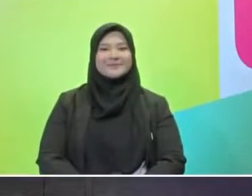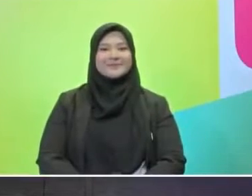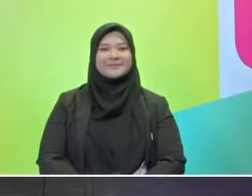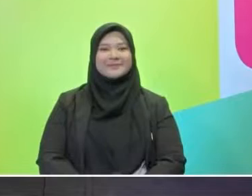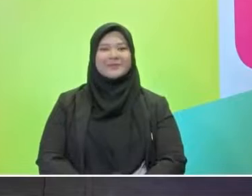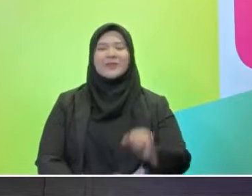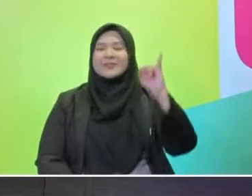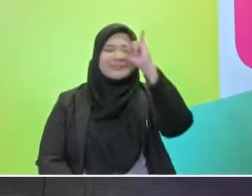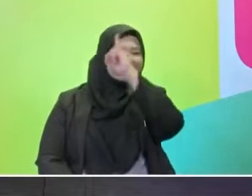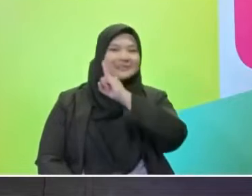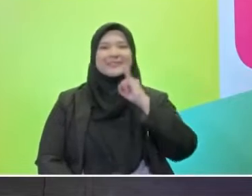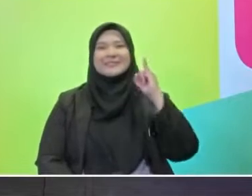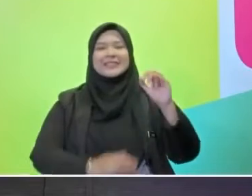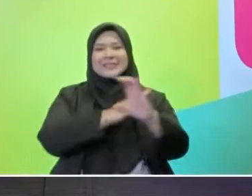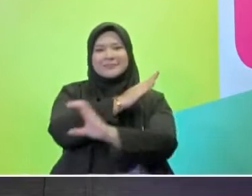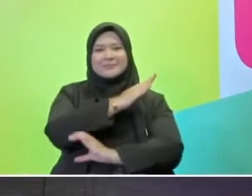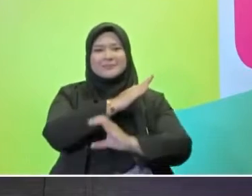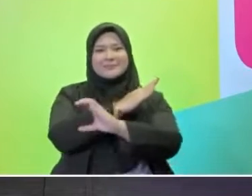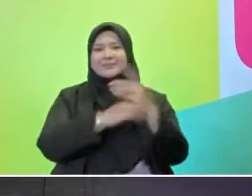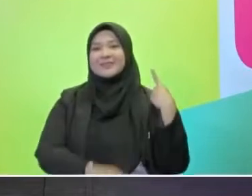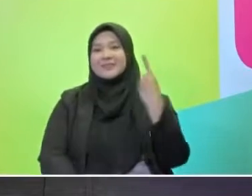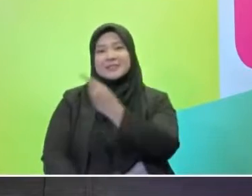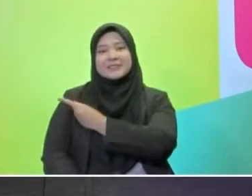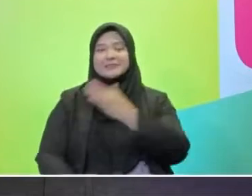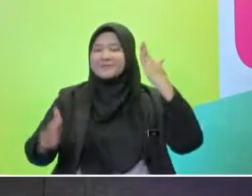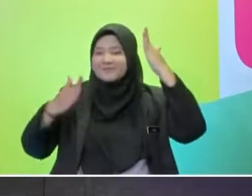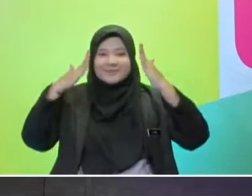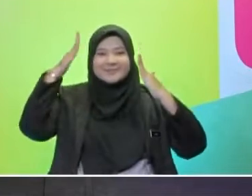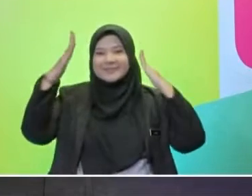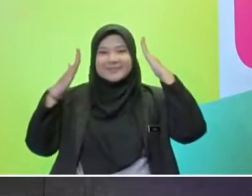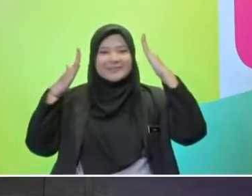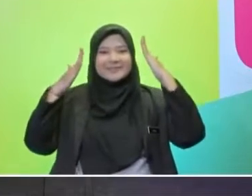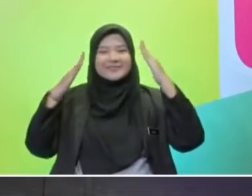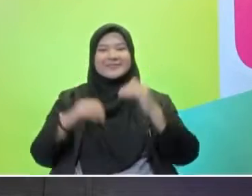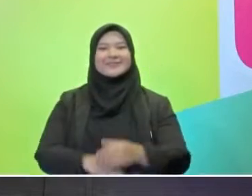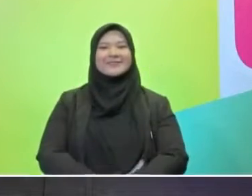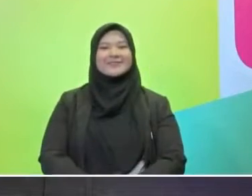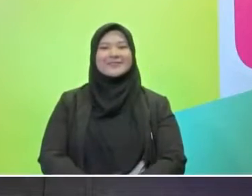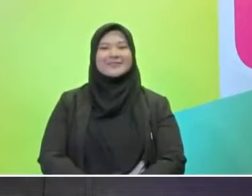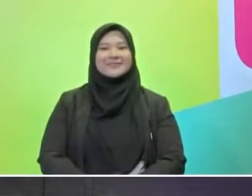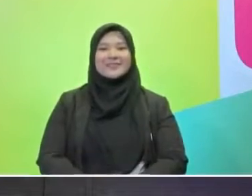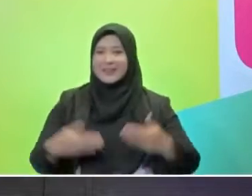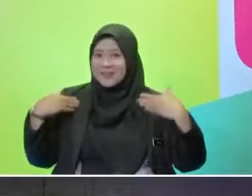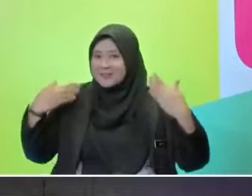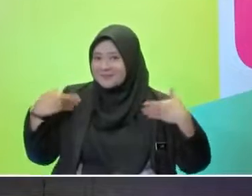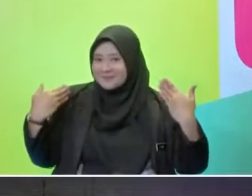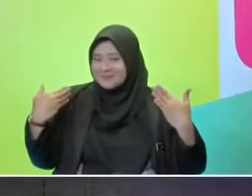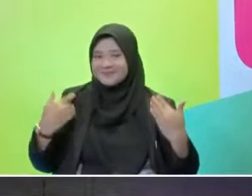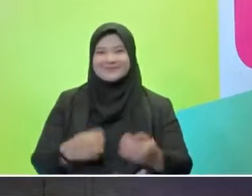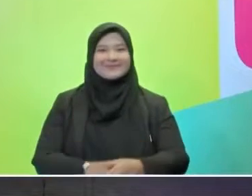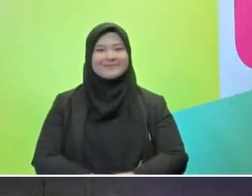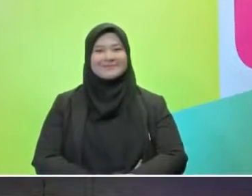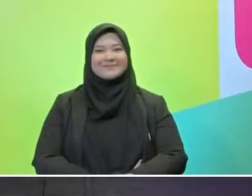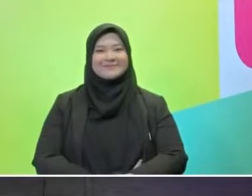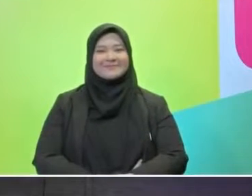kita Malaysia, murid-murid. Pelbagai kaum kan, cikgu kan? Betul. Agama, wah, seronoknya. Meriah kan? Meriah